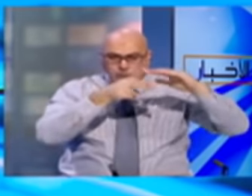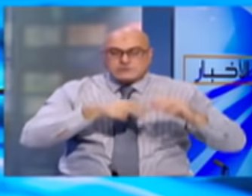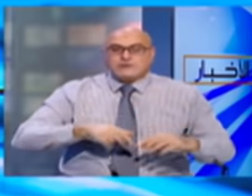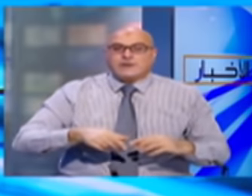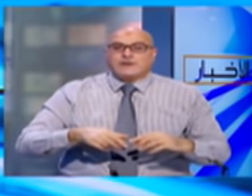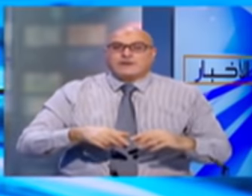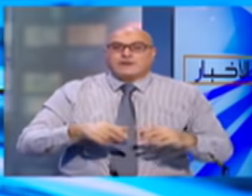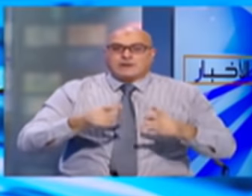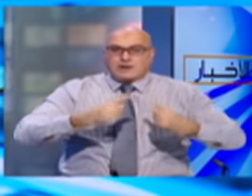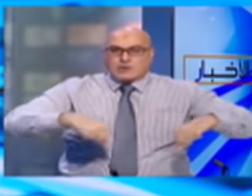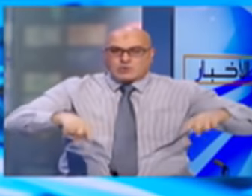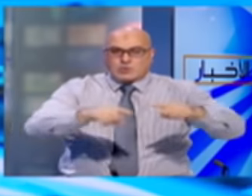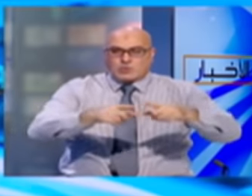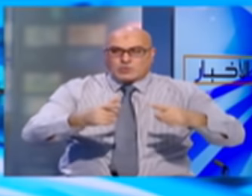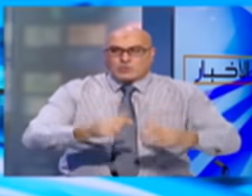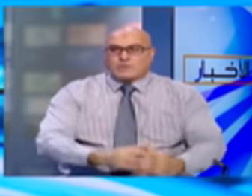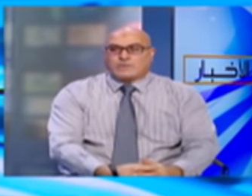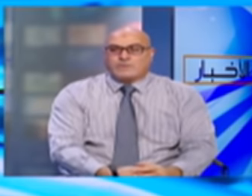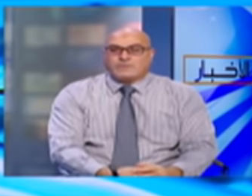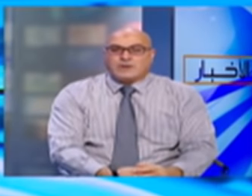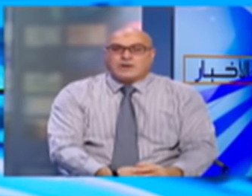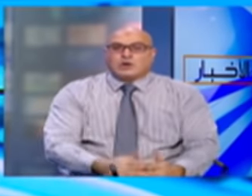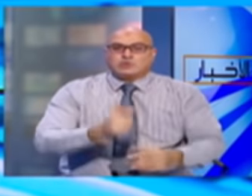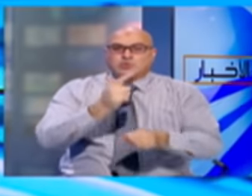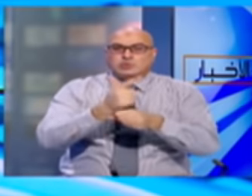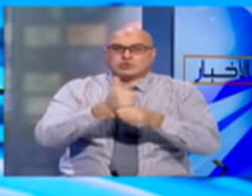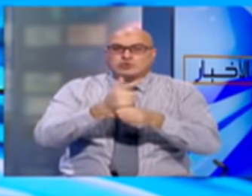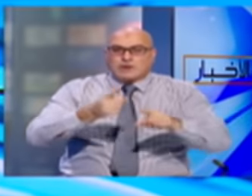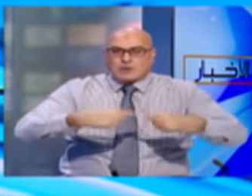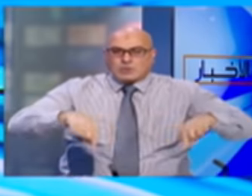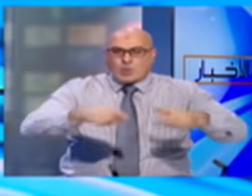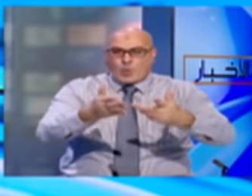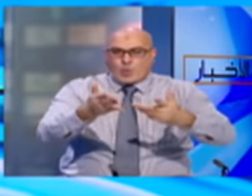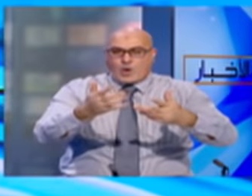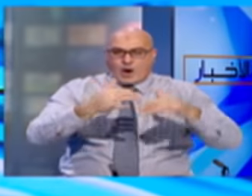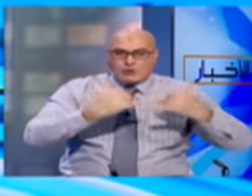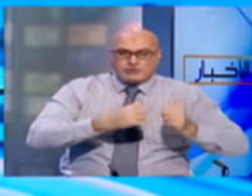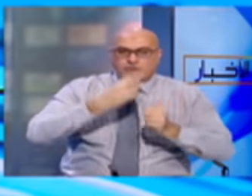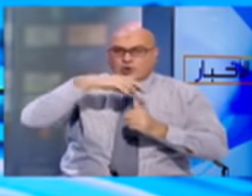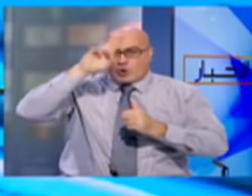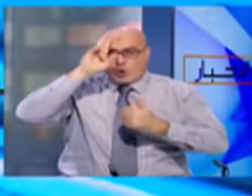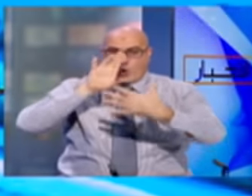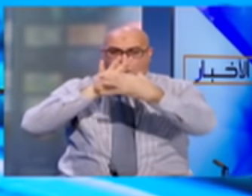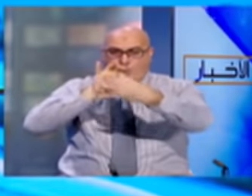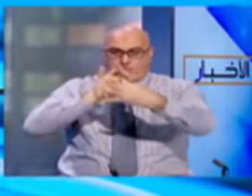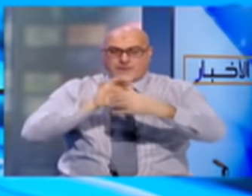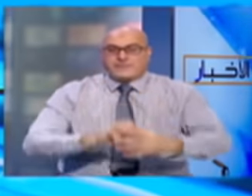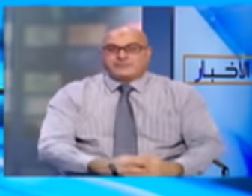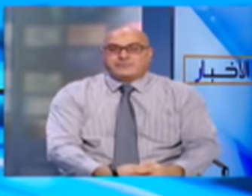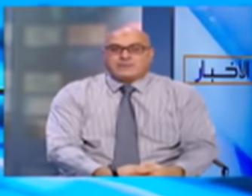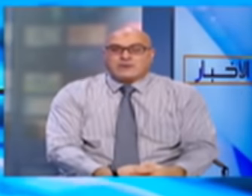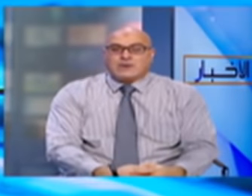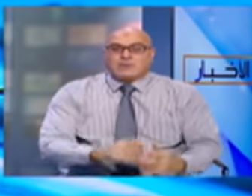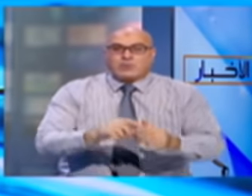بعد الاجتماع الثاني عشر لمجلس الشراكة بين الجزائر والاتحاد الأوروبي،